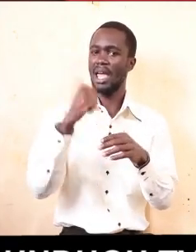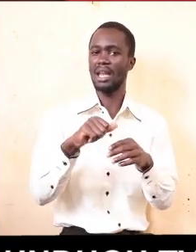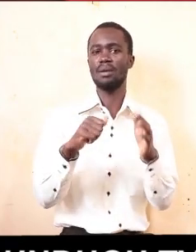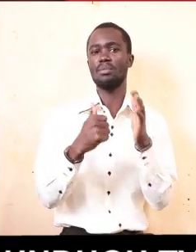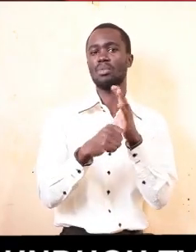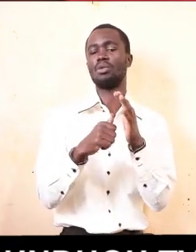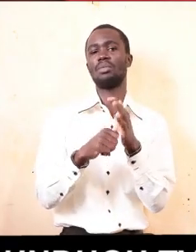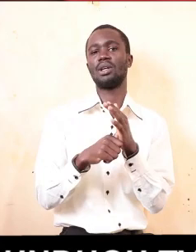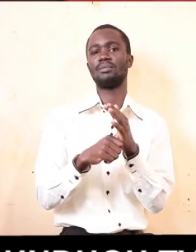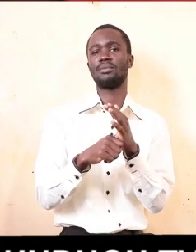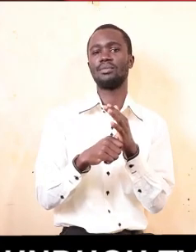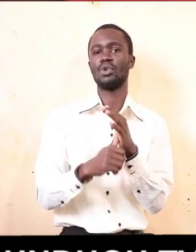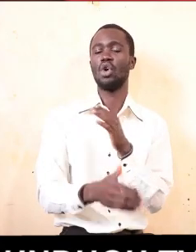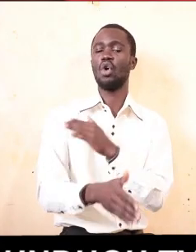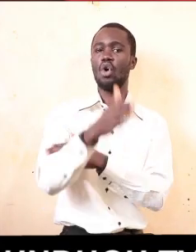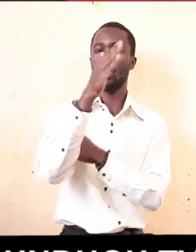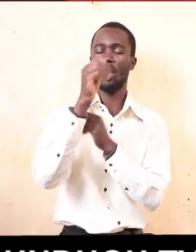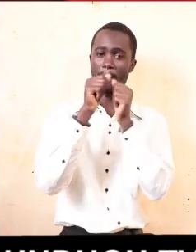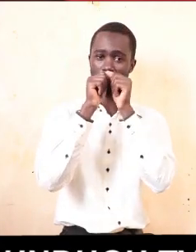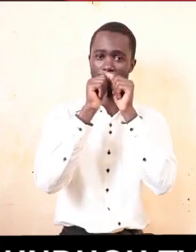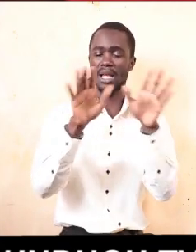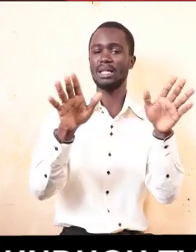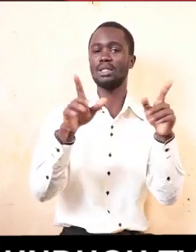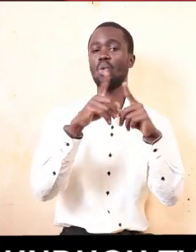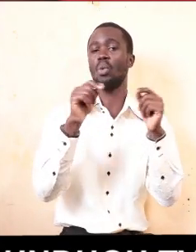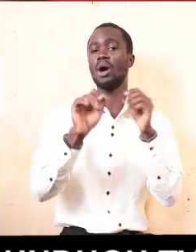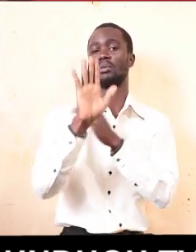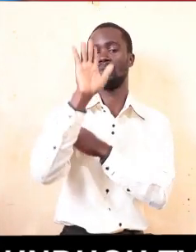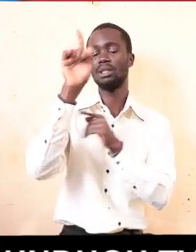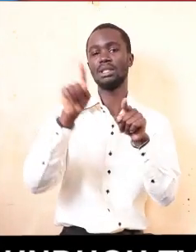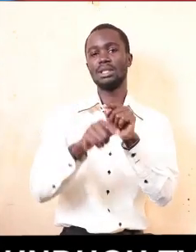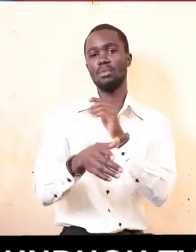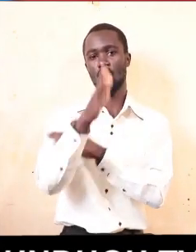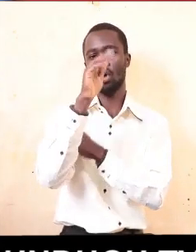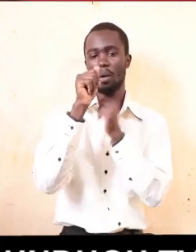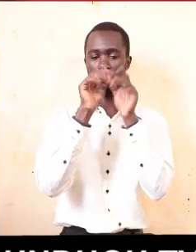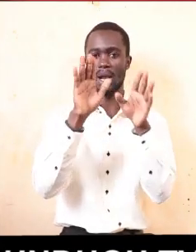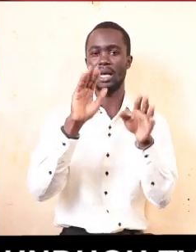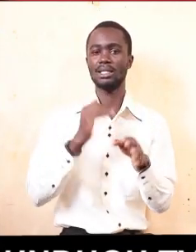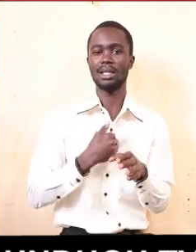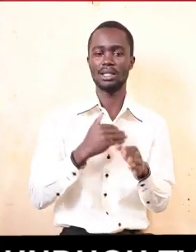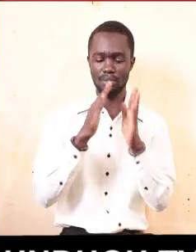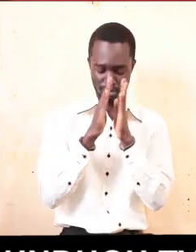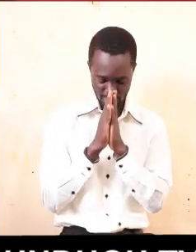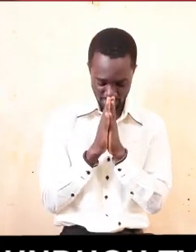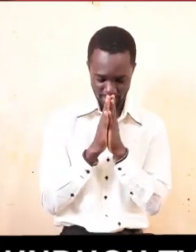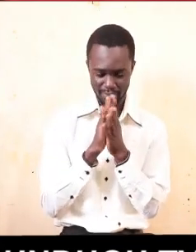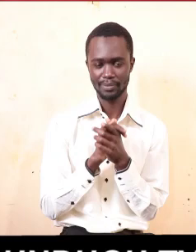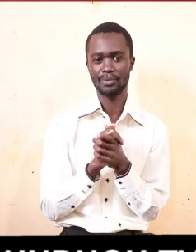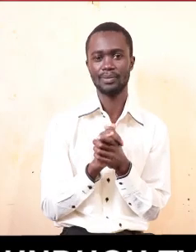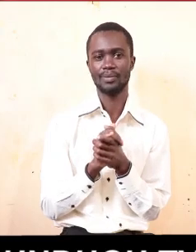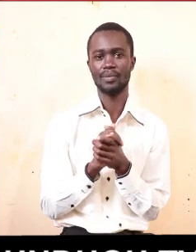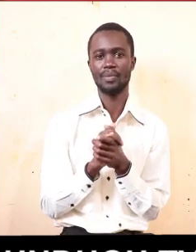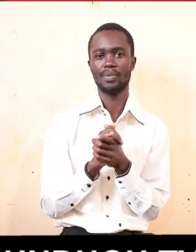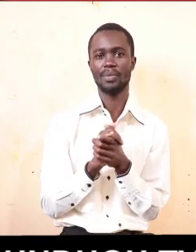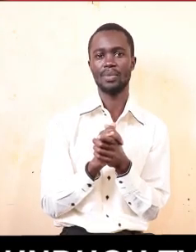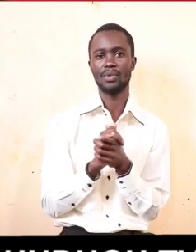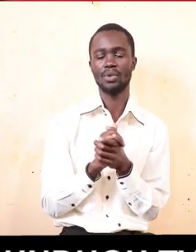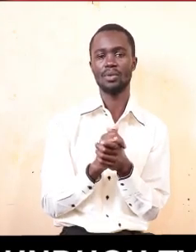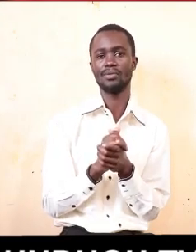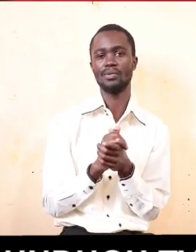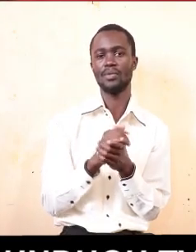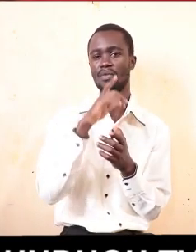hata na wakati wa dhuluma. Bwana abariki neno lake na Bwana hatubariki. na tuombe. Baba